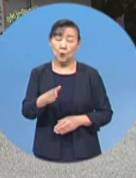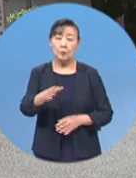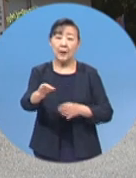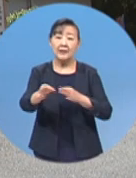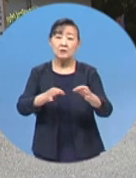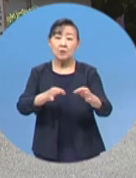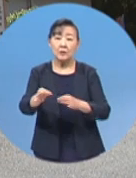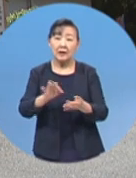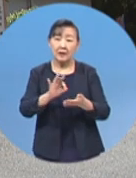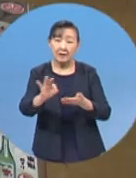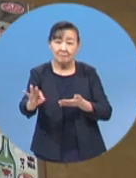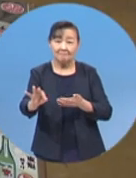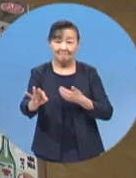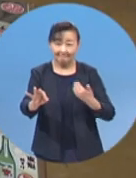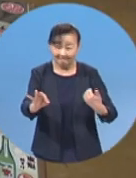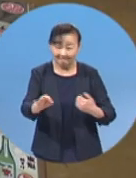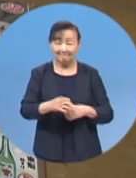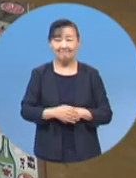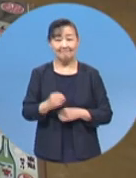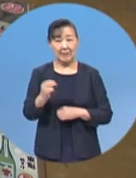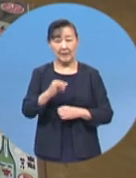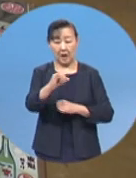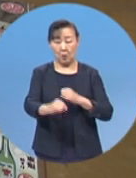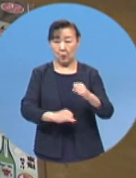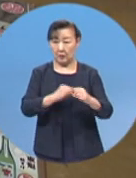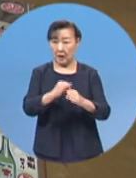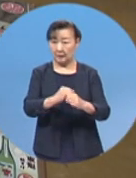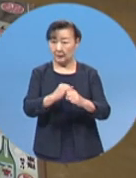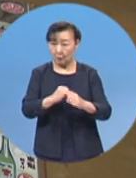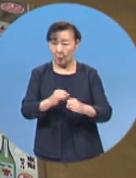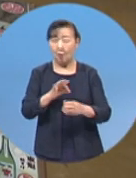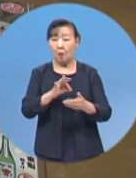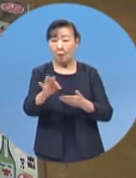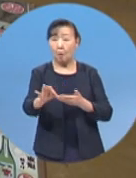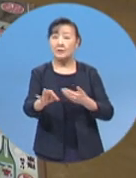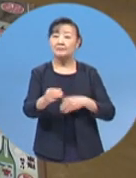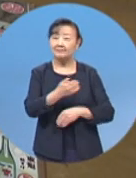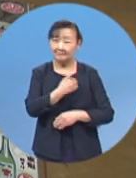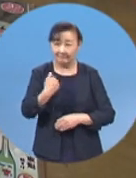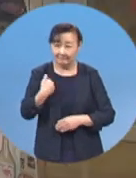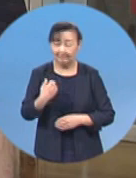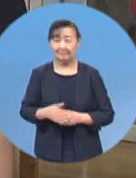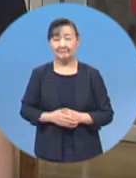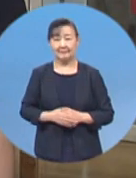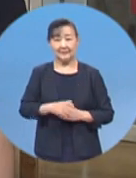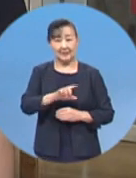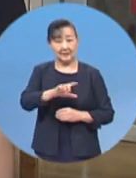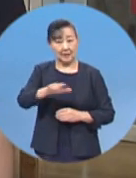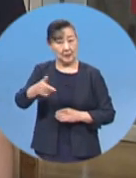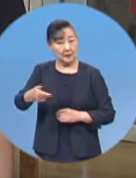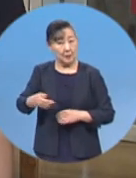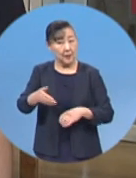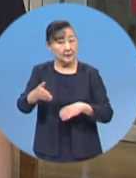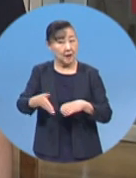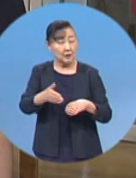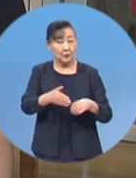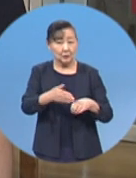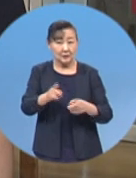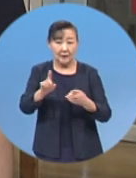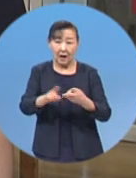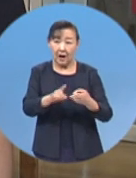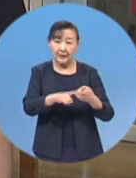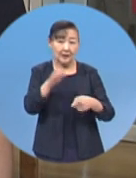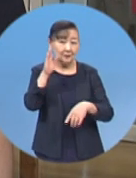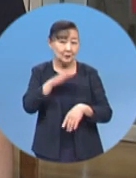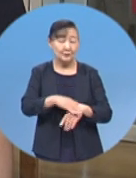売所で購入できます。またオンラインショップの購入も可能です。さまざまな食事に合わせやすいお酒だと思いますので